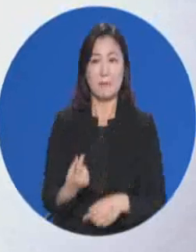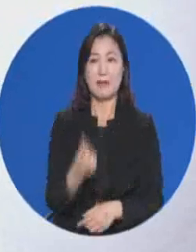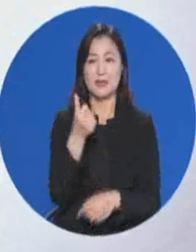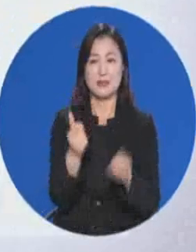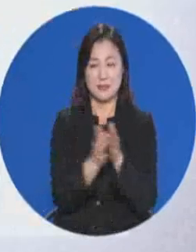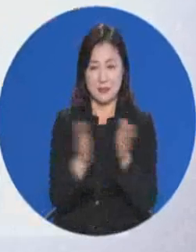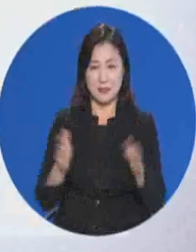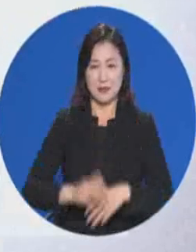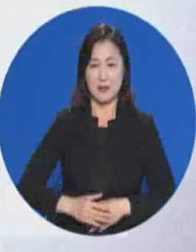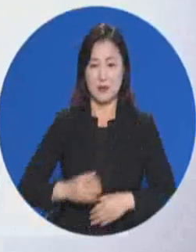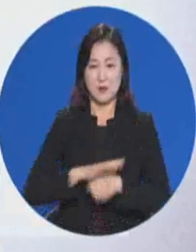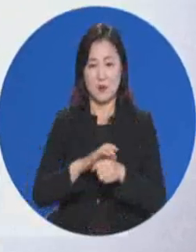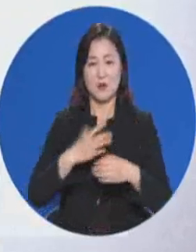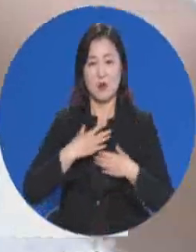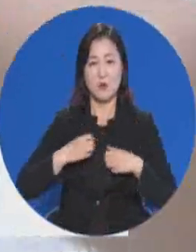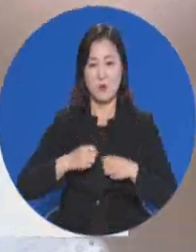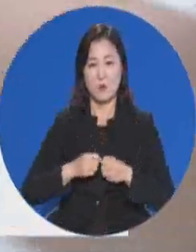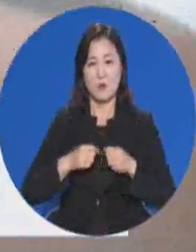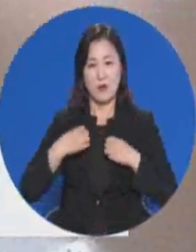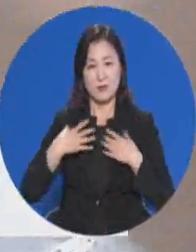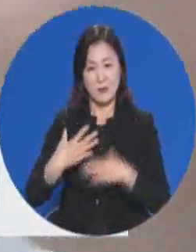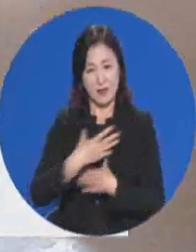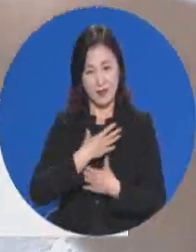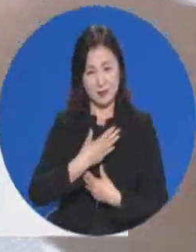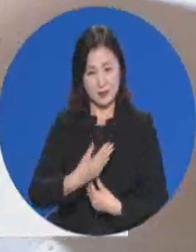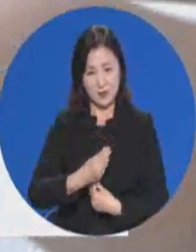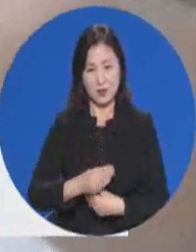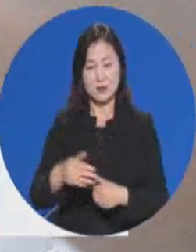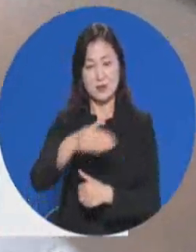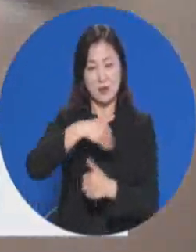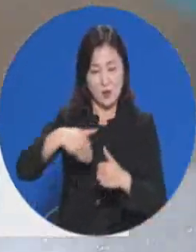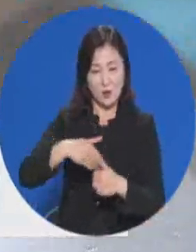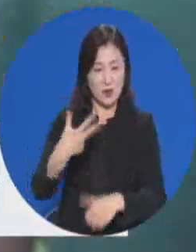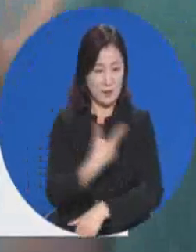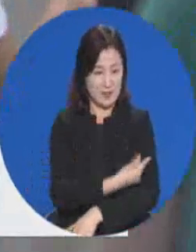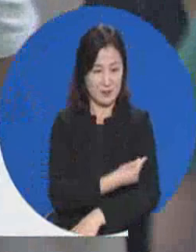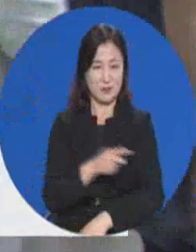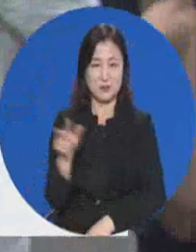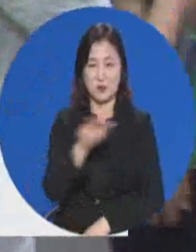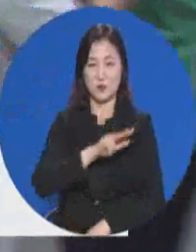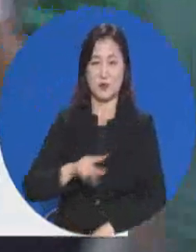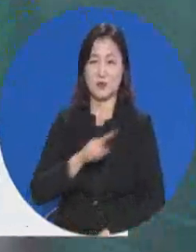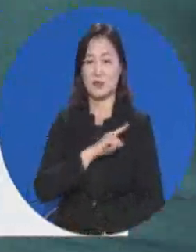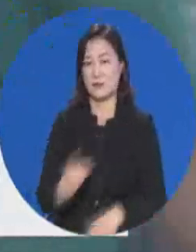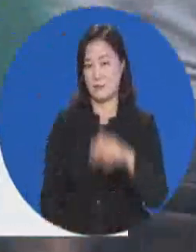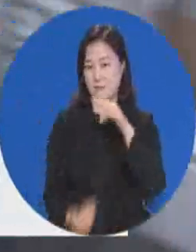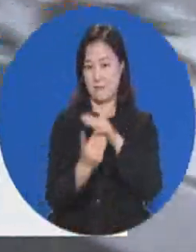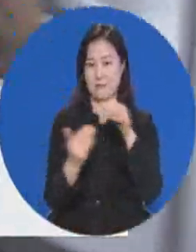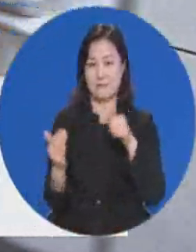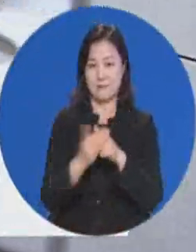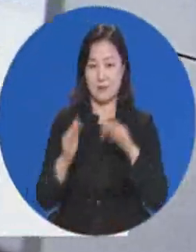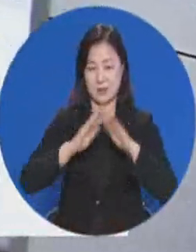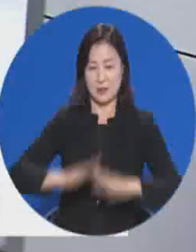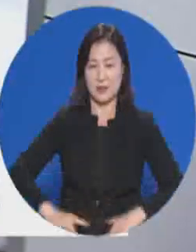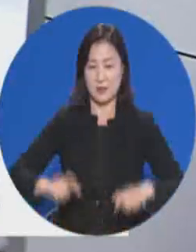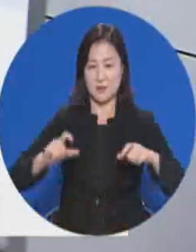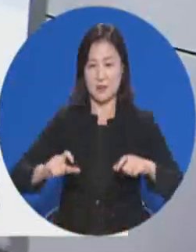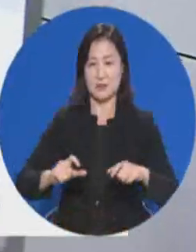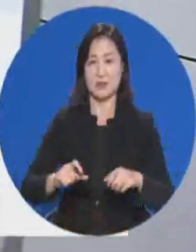코로나 확산이 안정세에 접어들고 백신 접종률도 전국에서 가장 높은 전남 지역 코로나 상황을 고려한